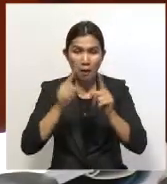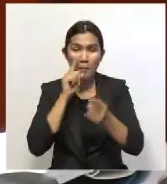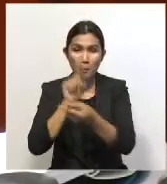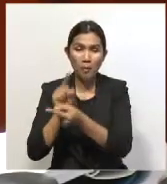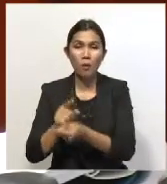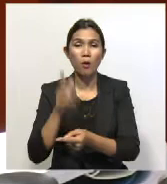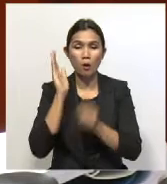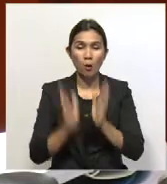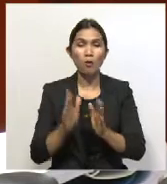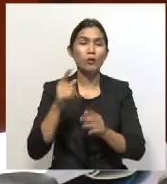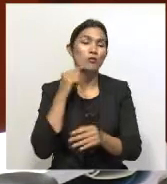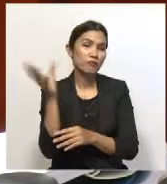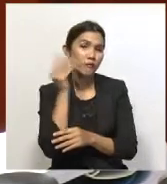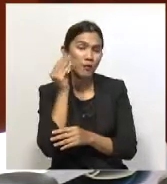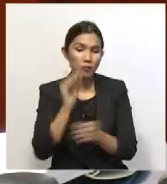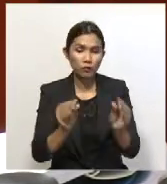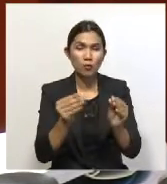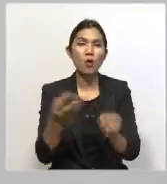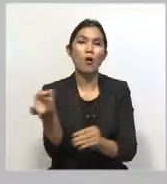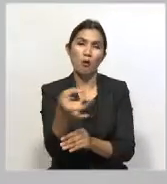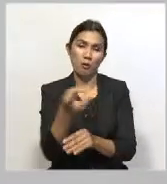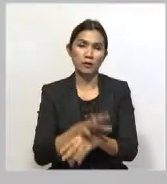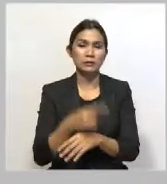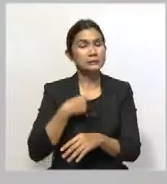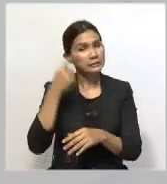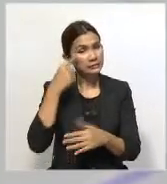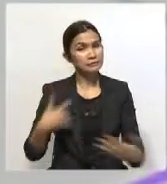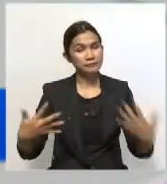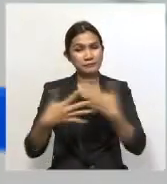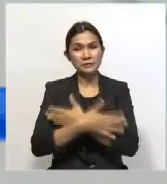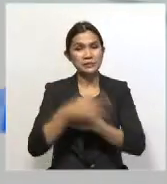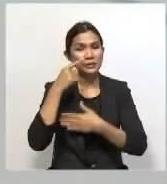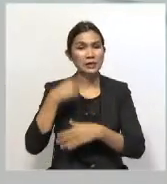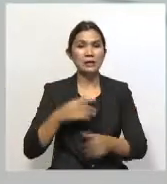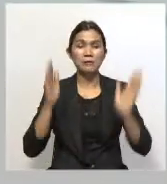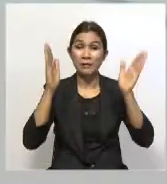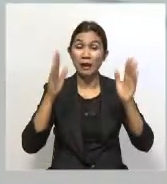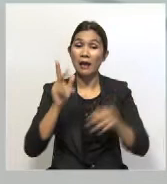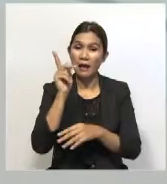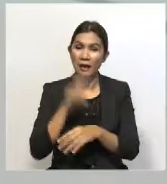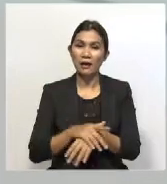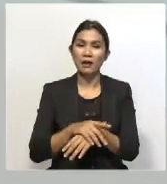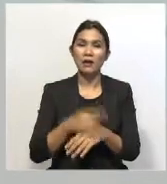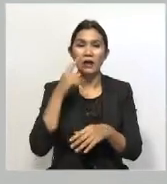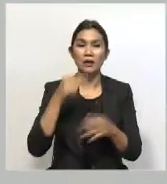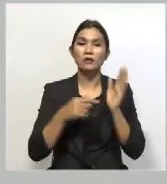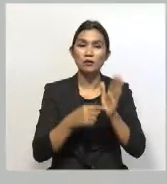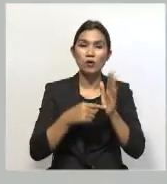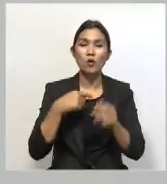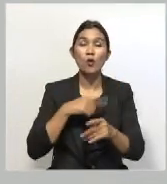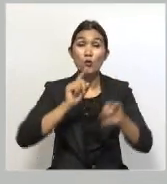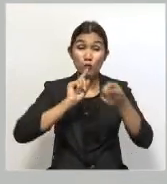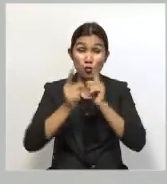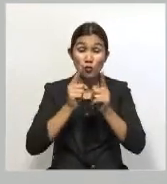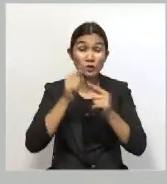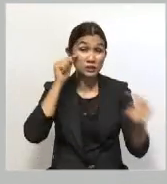ชาชนฟังวิทยุน้อยลงค่ะจึงต้องการปรับรูปแบบการนำเสนอข่าวให้น่าสนใจมากขึ้นด้วยนำรายการคุย